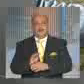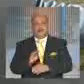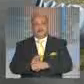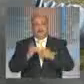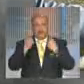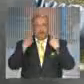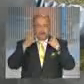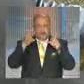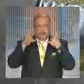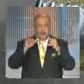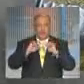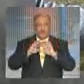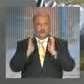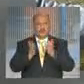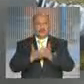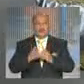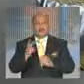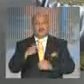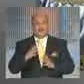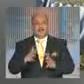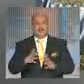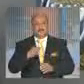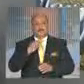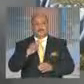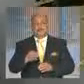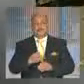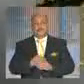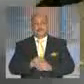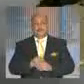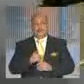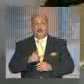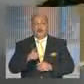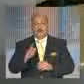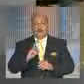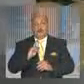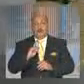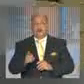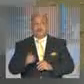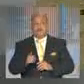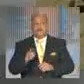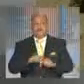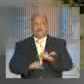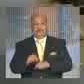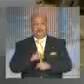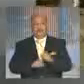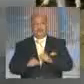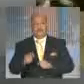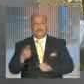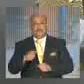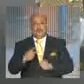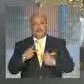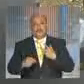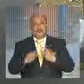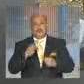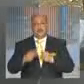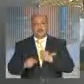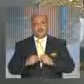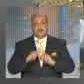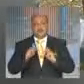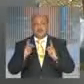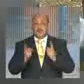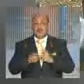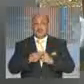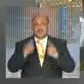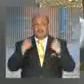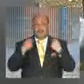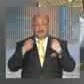والمعز، والحملة هذه متواصلة، وإن شاء الله احنا بالنسبة للوقت الحاضر هي إجراءات وقائية وما استزلناش حتى حالة معناها